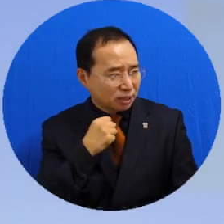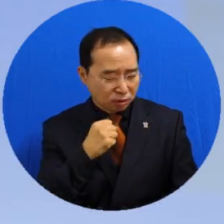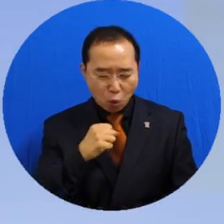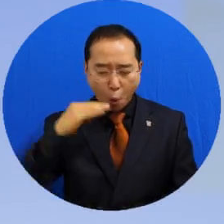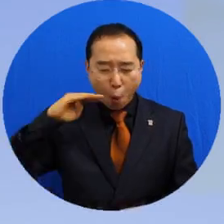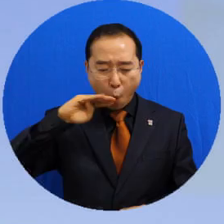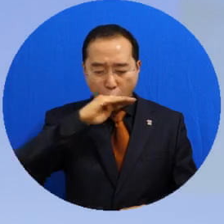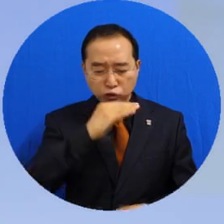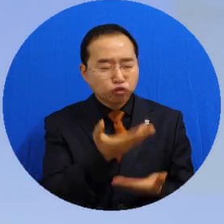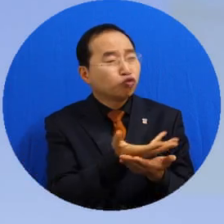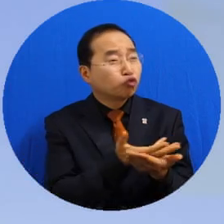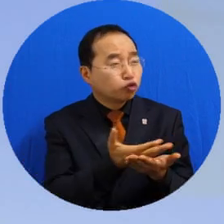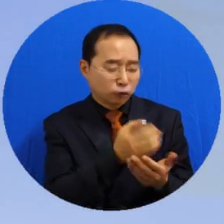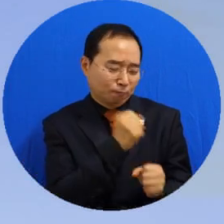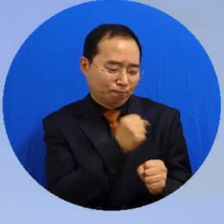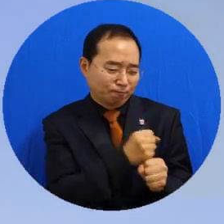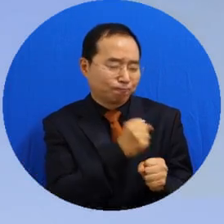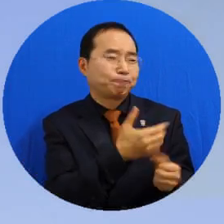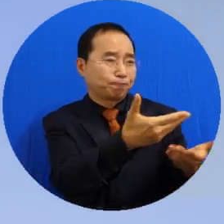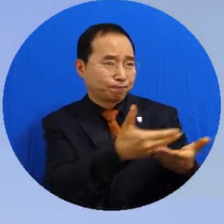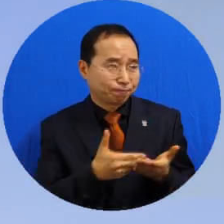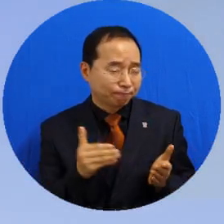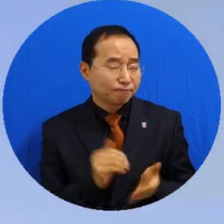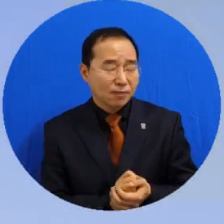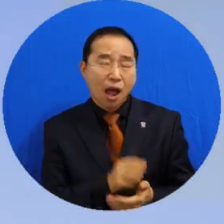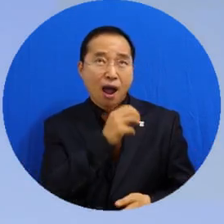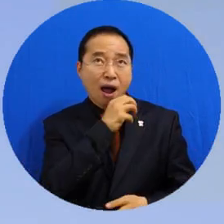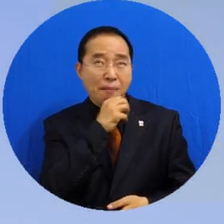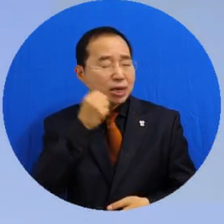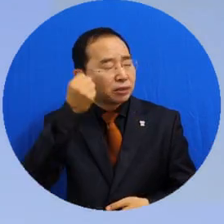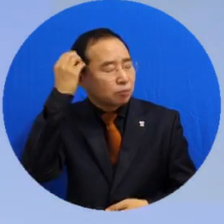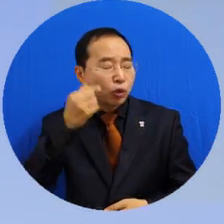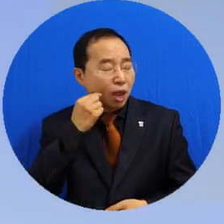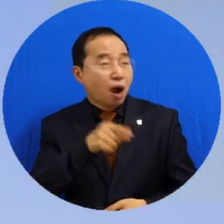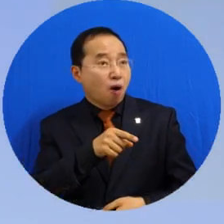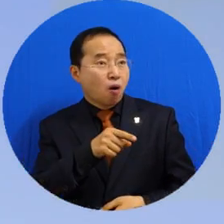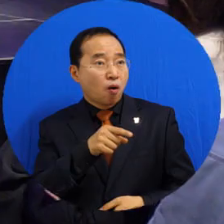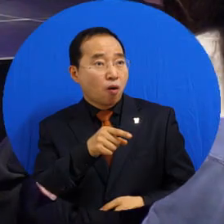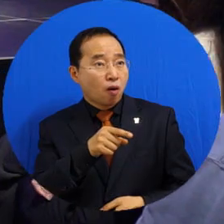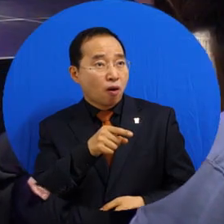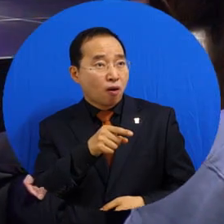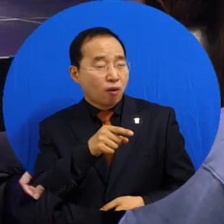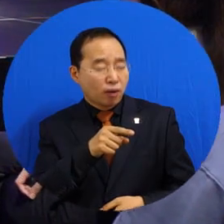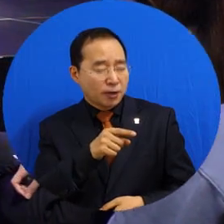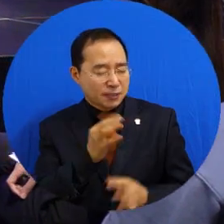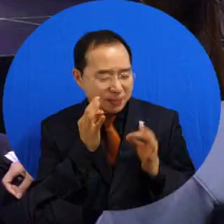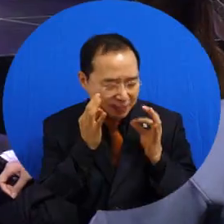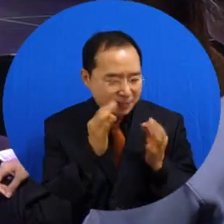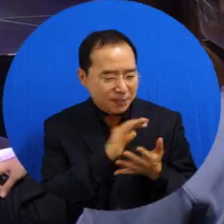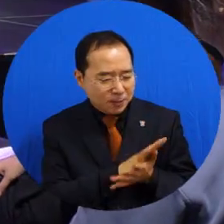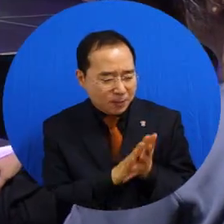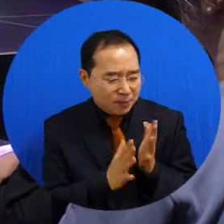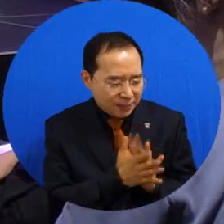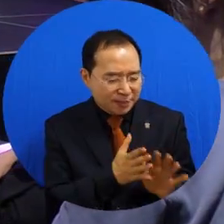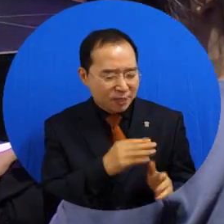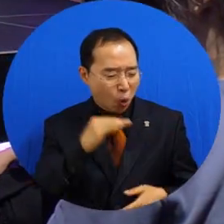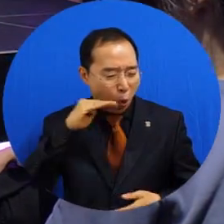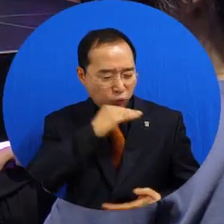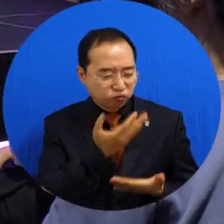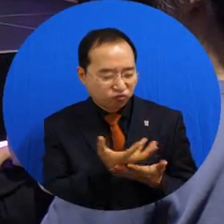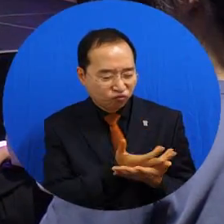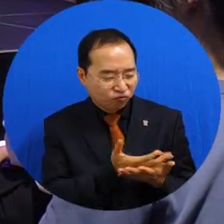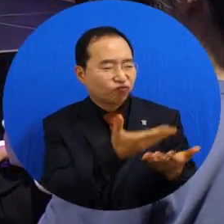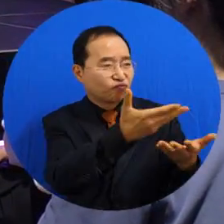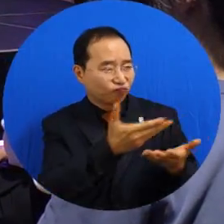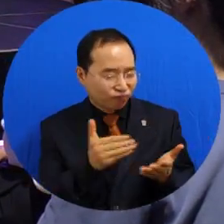맛있는 옥수수죽을 해주셨었어요. 아직도 그 맛이 기억나요. 되게 정이 듬뿍 담겨있는 되게 맛있는 죽이었는데,